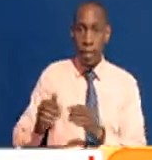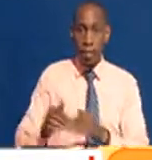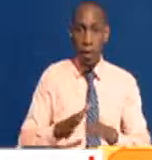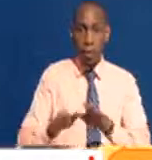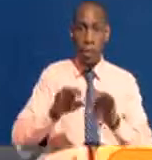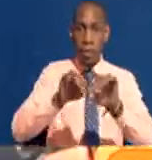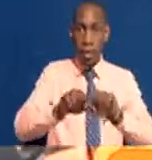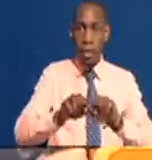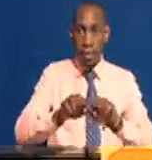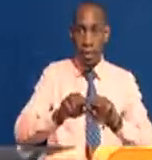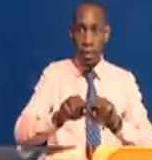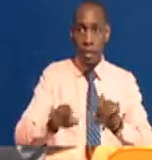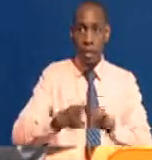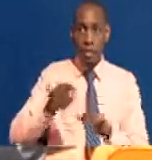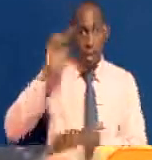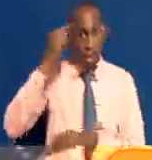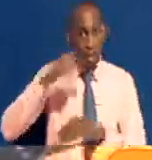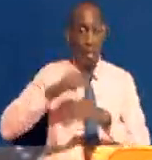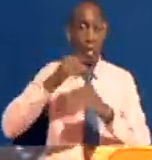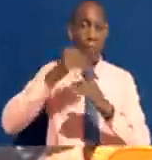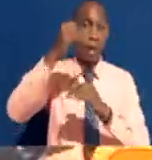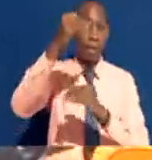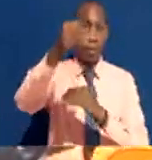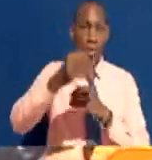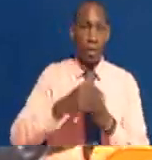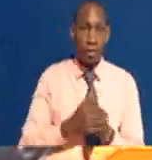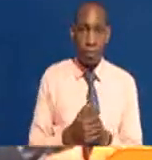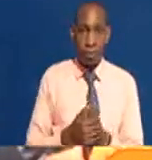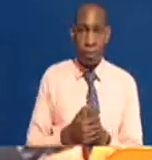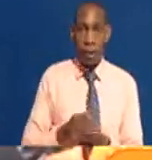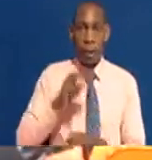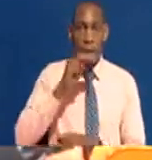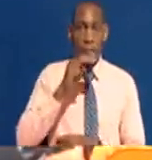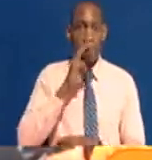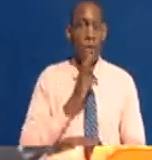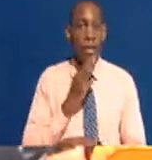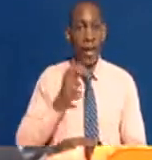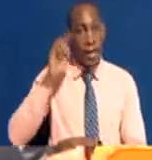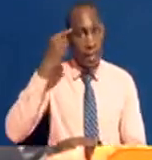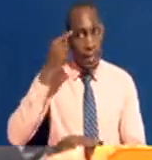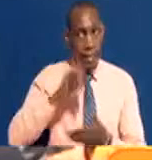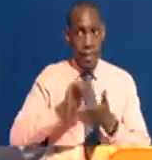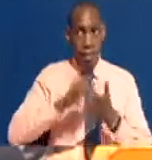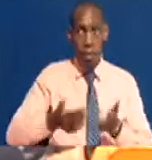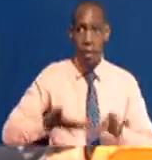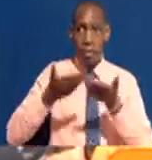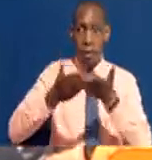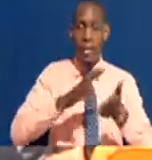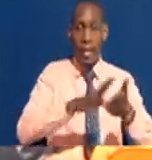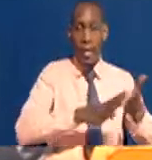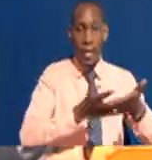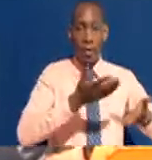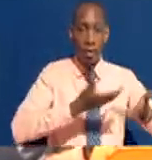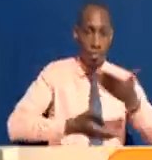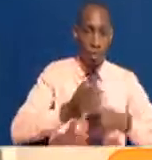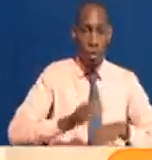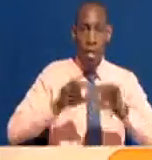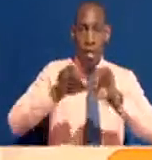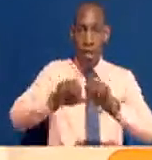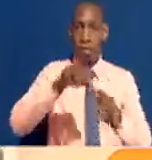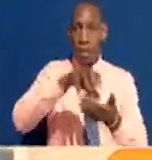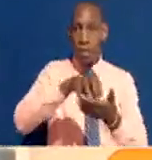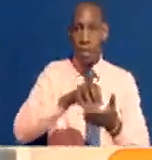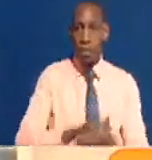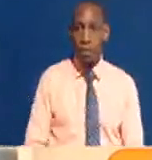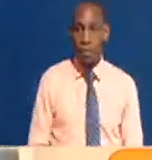mheshimiwa Wetangula anafikiria siku za usoni, mtawadi anafikiria tutakuwa tumewapatia network ya kupata hiyo kitu. And I have